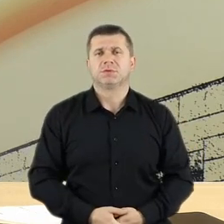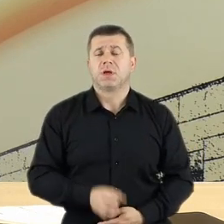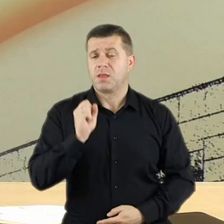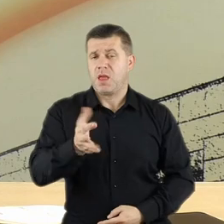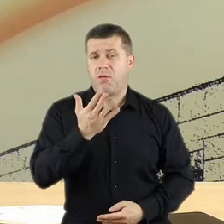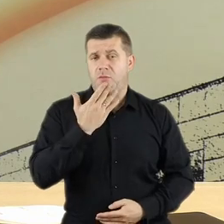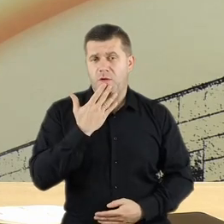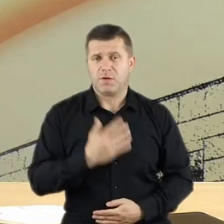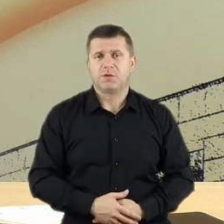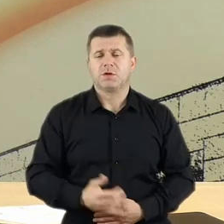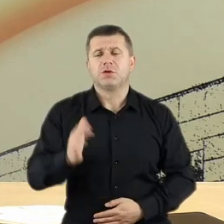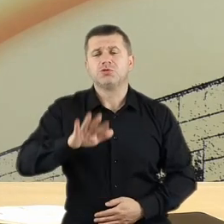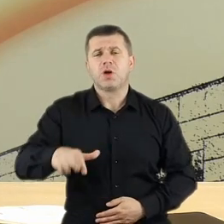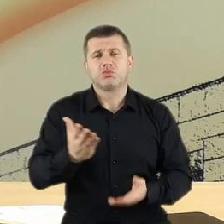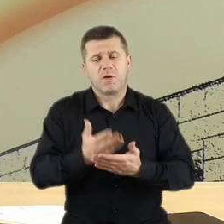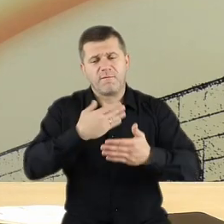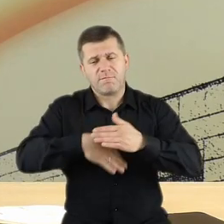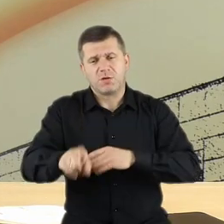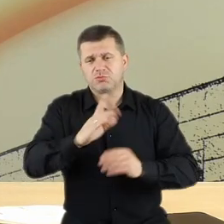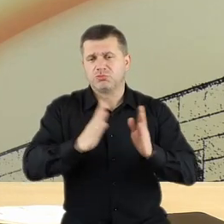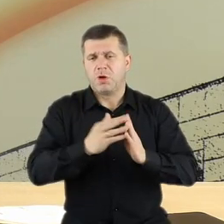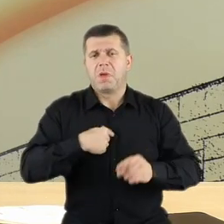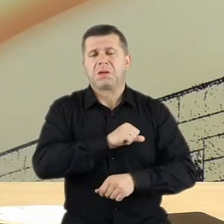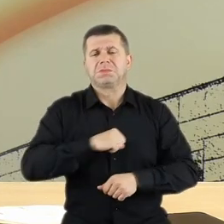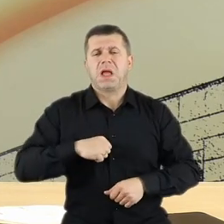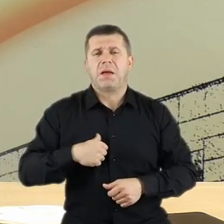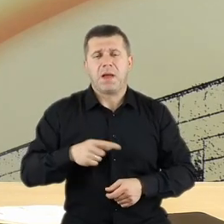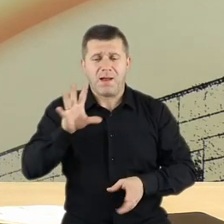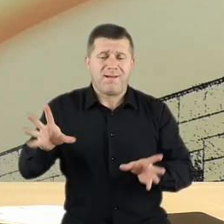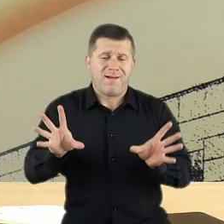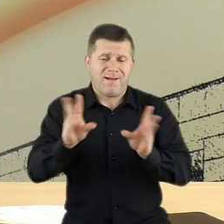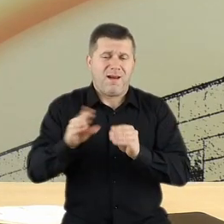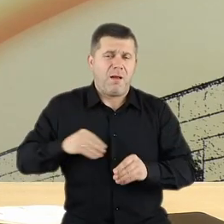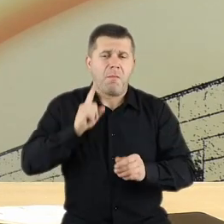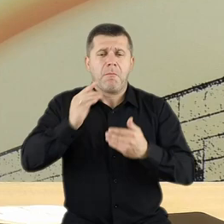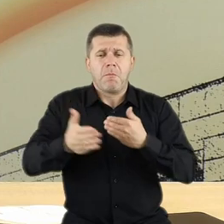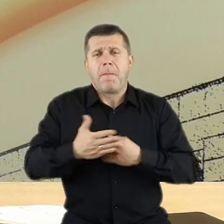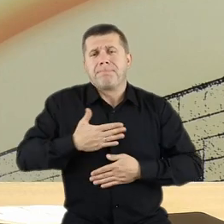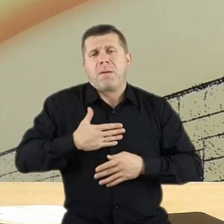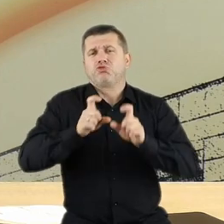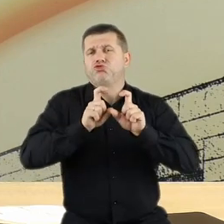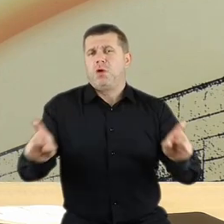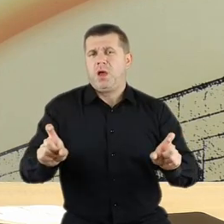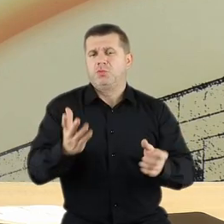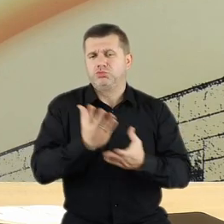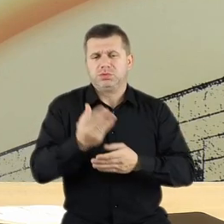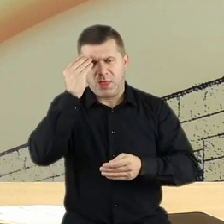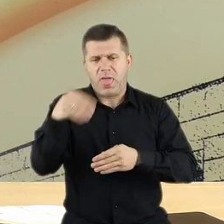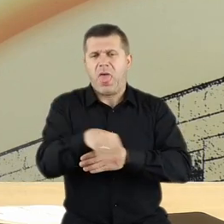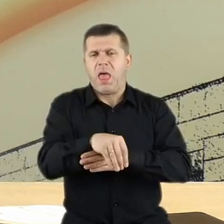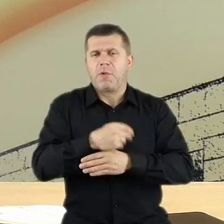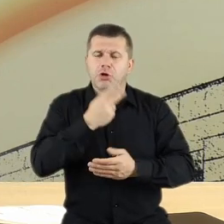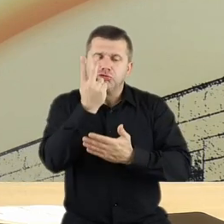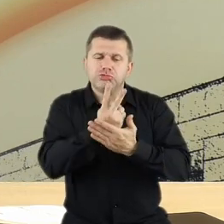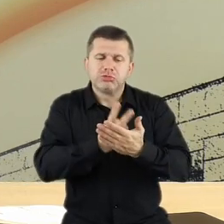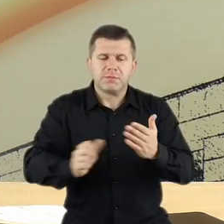jak mówiłam dzieci poszły z domu siedzę sama No sama z mężem no mam czas jak poszłam na emeryturę do zaczęłam